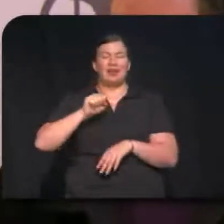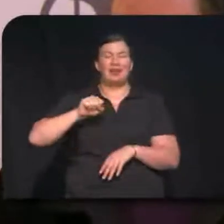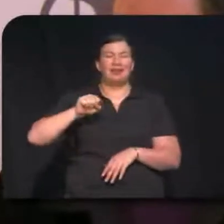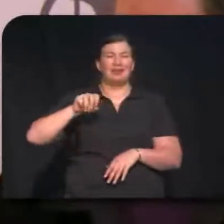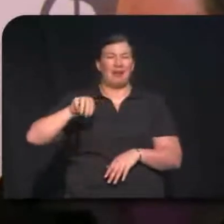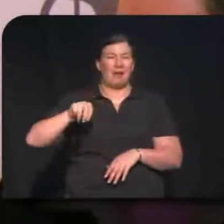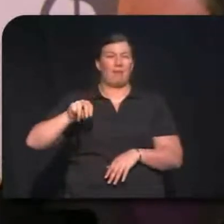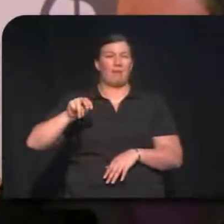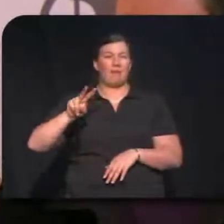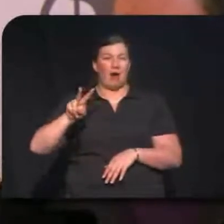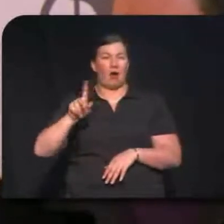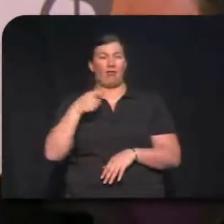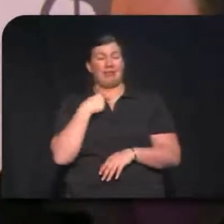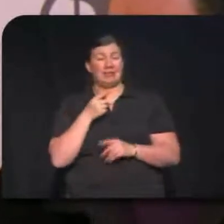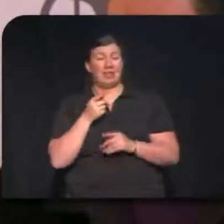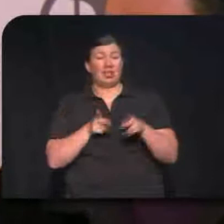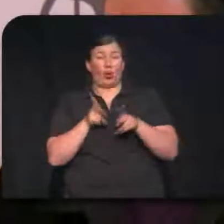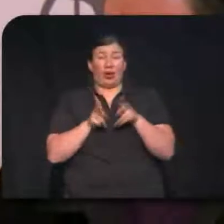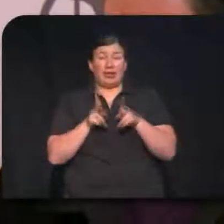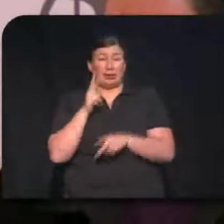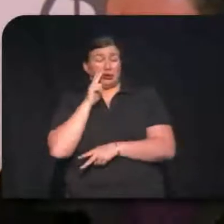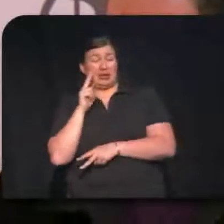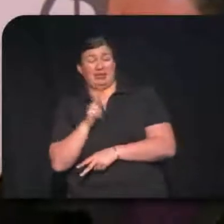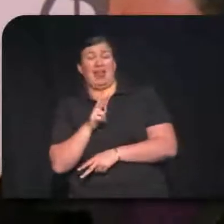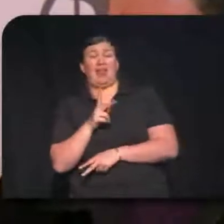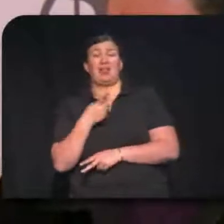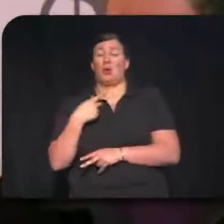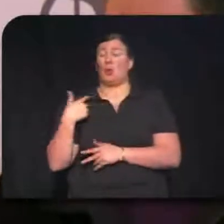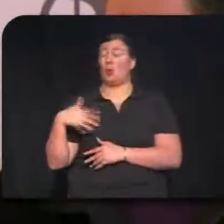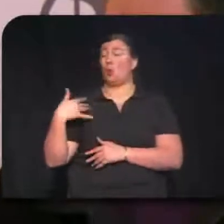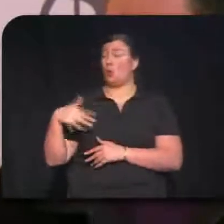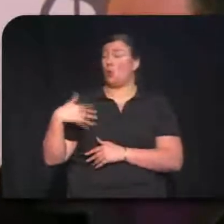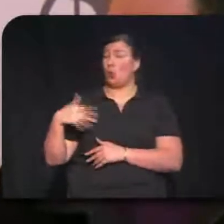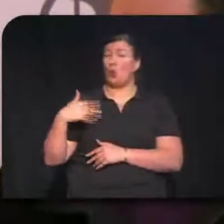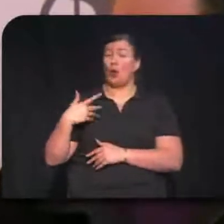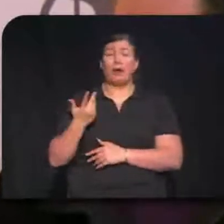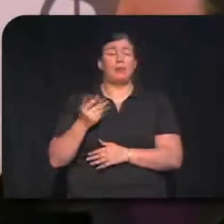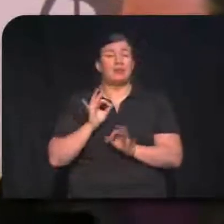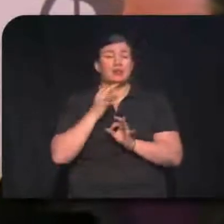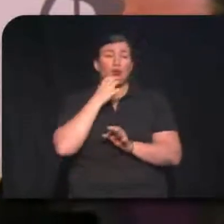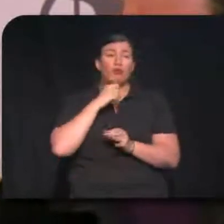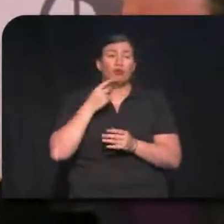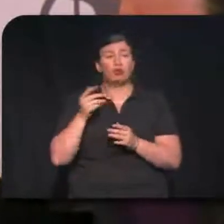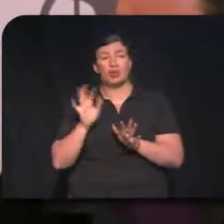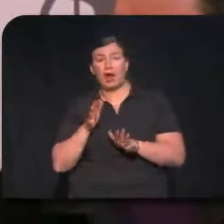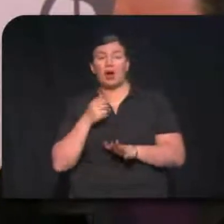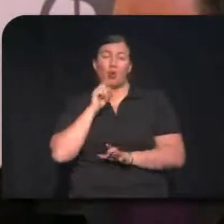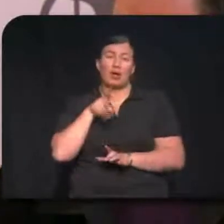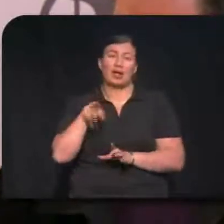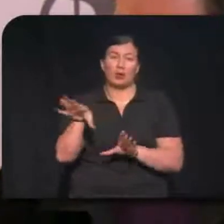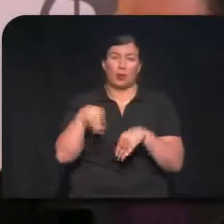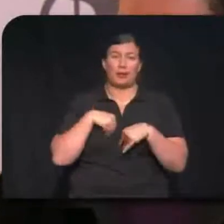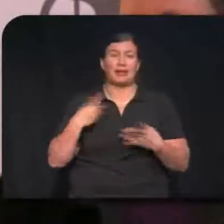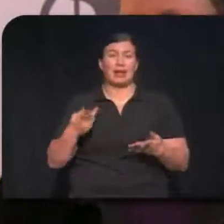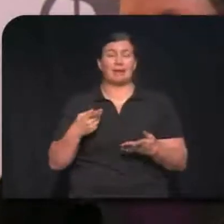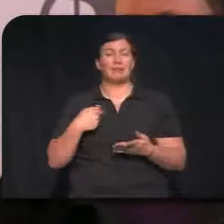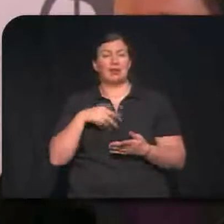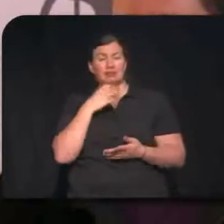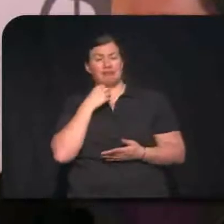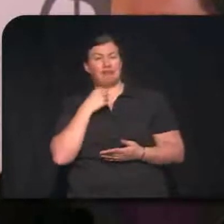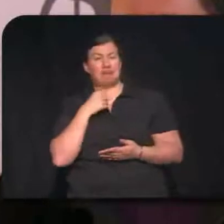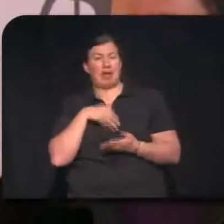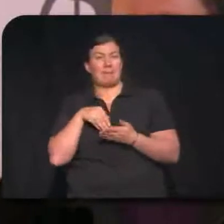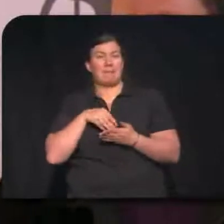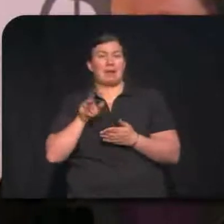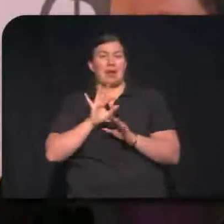dann sind sie sollten Sie auch smutig sein diese Entscheidung anzunehmen denn die haben wir sind wirklich auf alle Einwände eingegangen und haben